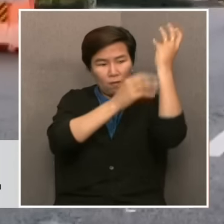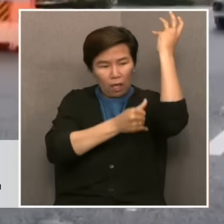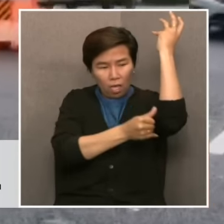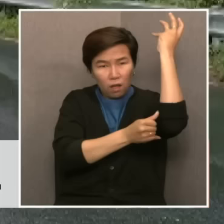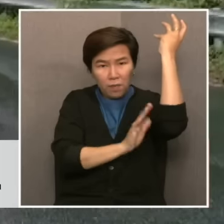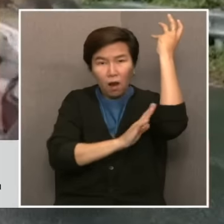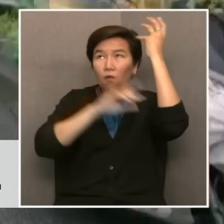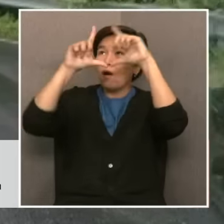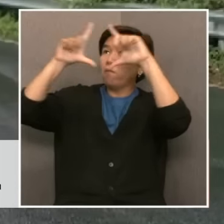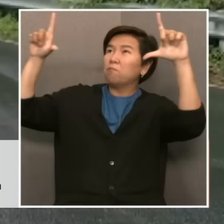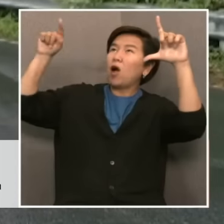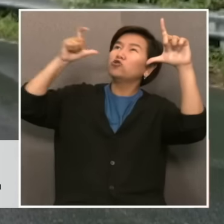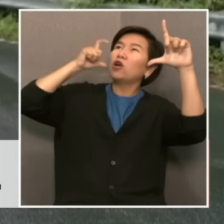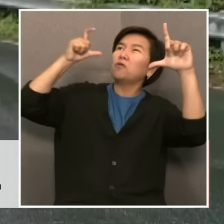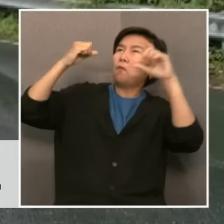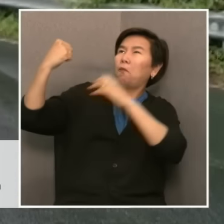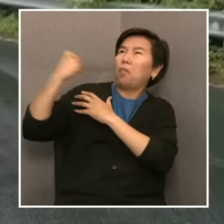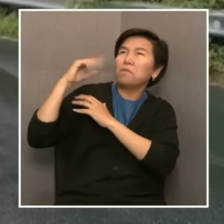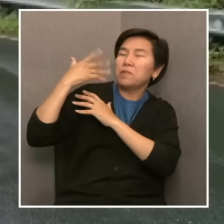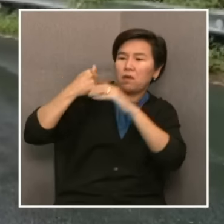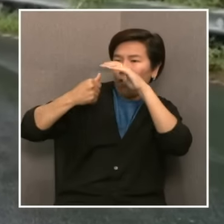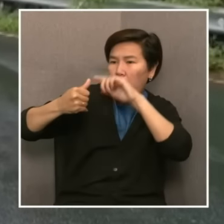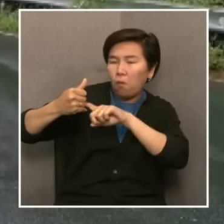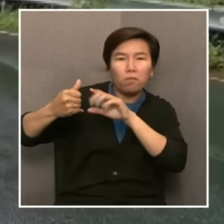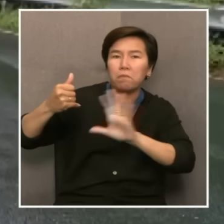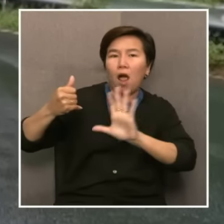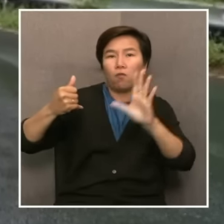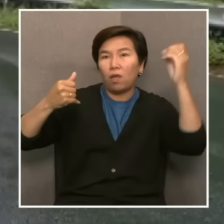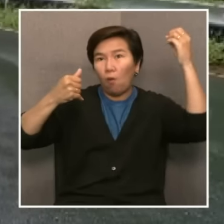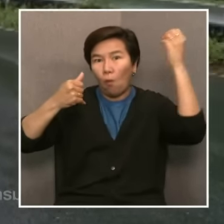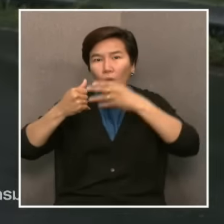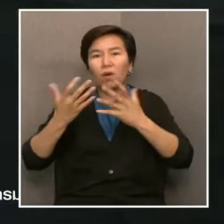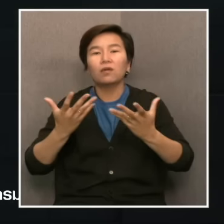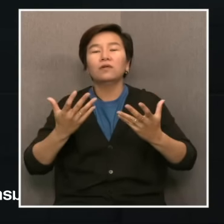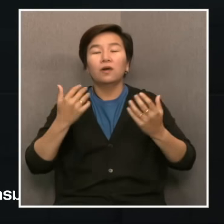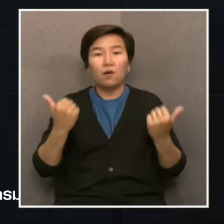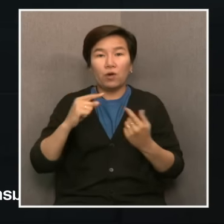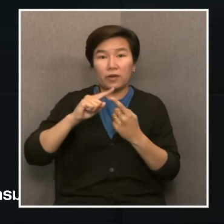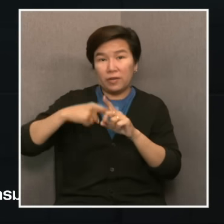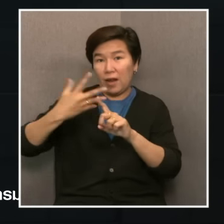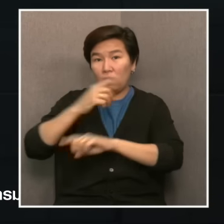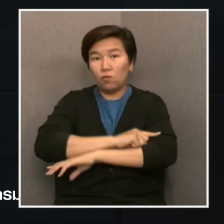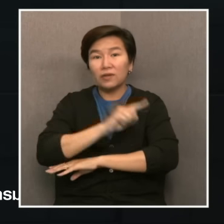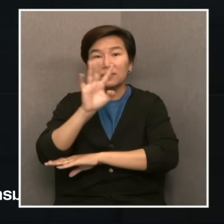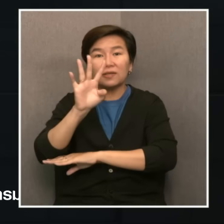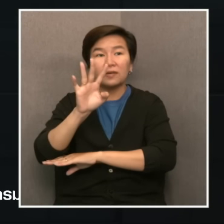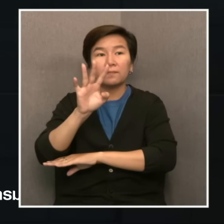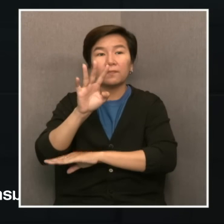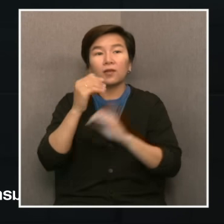ที่ไม่แข็งแรงจังหวัดที่คาดว่าจะได้รับผลกระทบในวันนี้4พฤษภาคมพื้นที่ภาคตะวัน